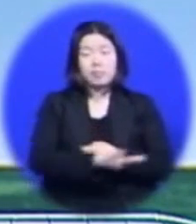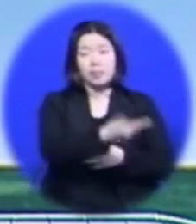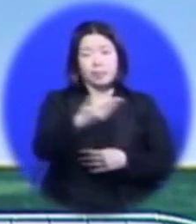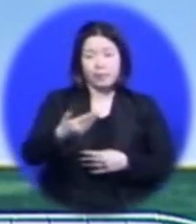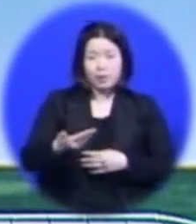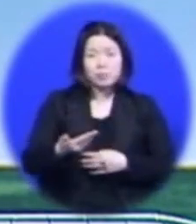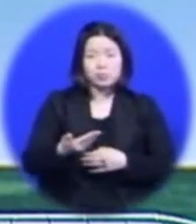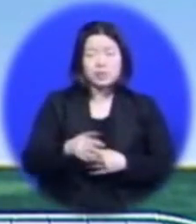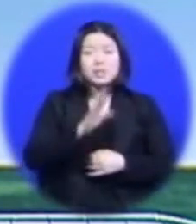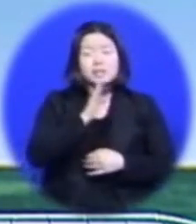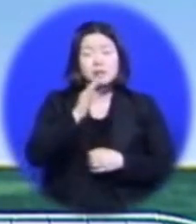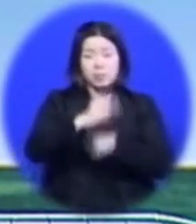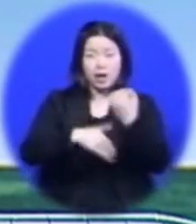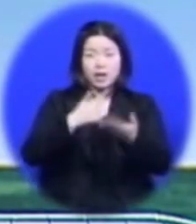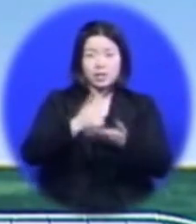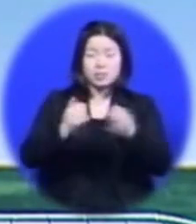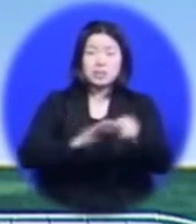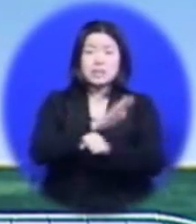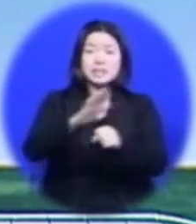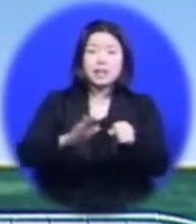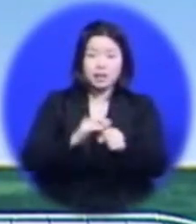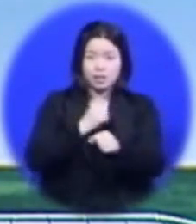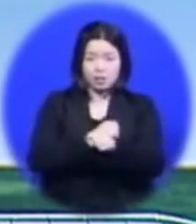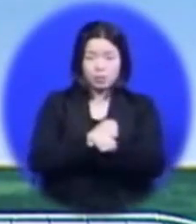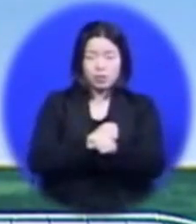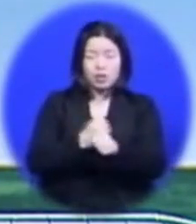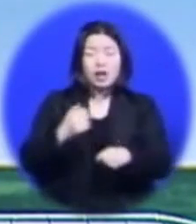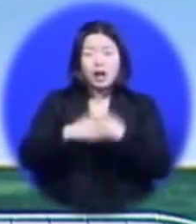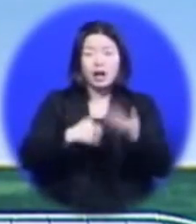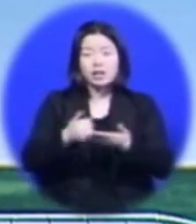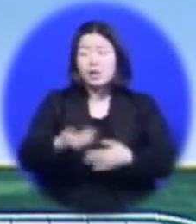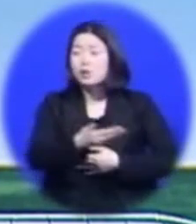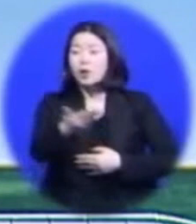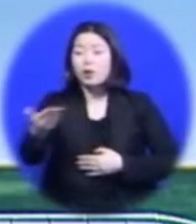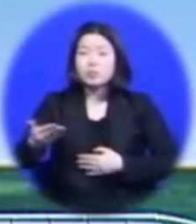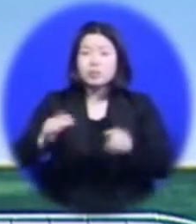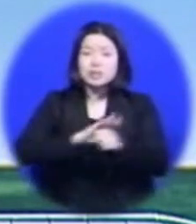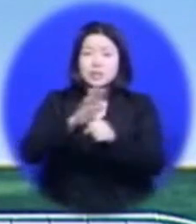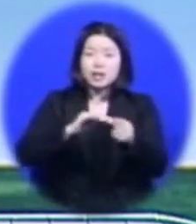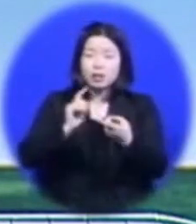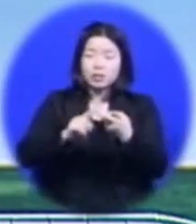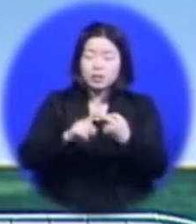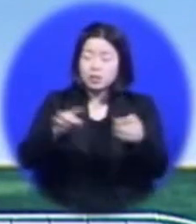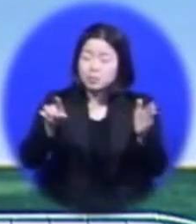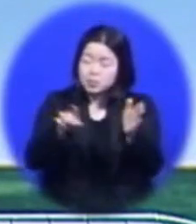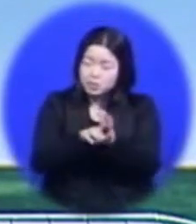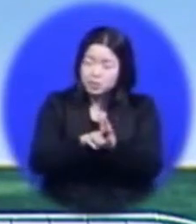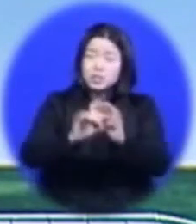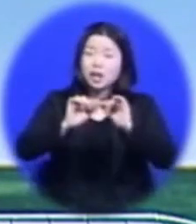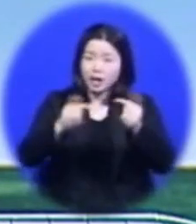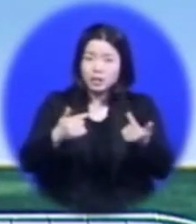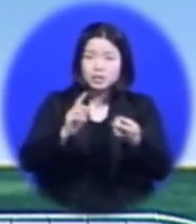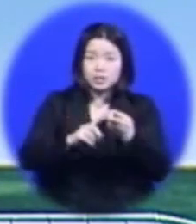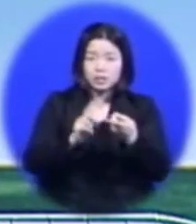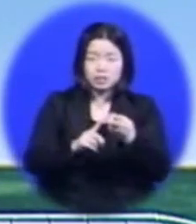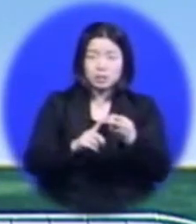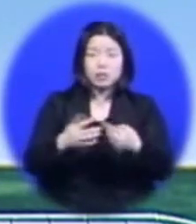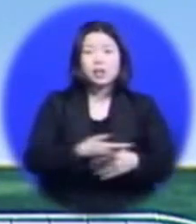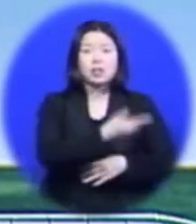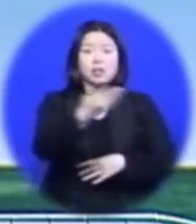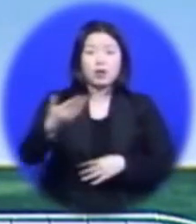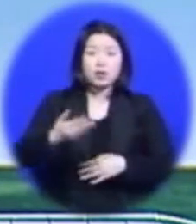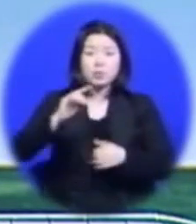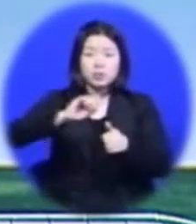여러분이 정말 하나님을 사랑하는, 하나님이 여러분을 사랑하시는 것을 믿으시는지 아닌지는